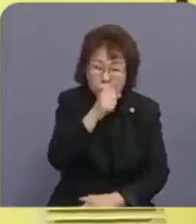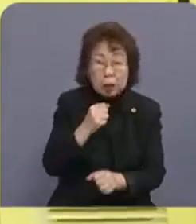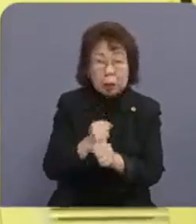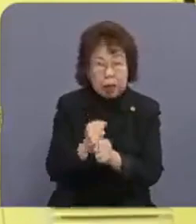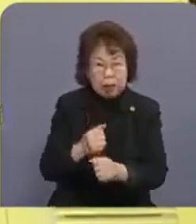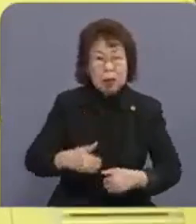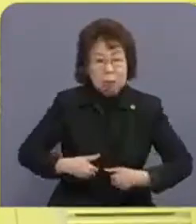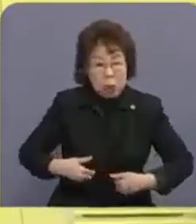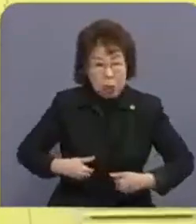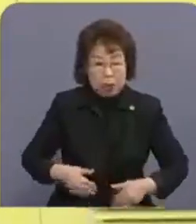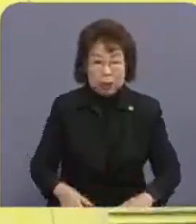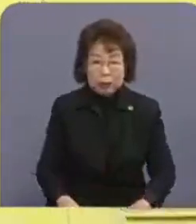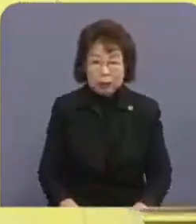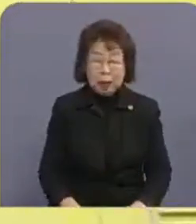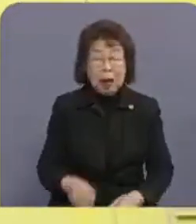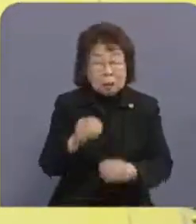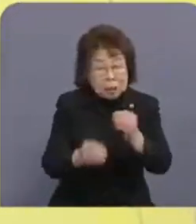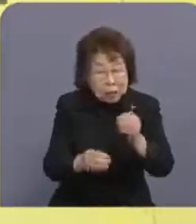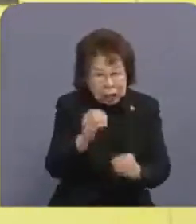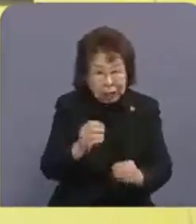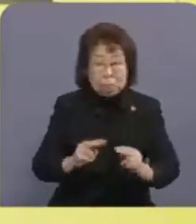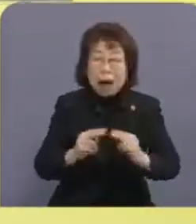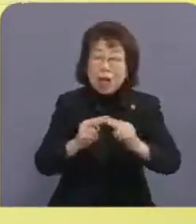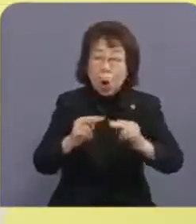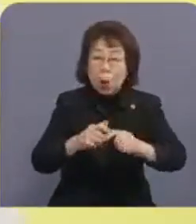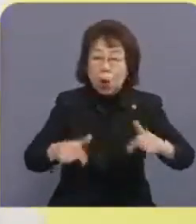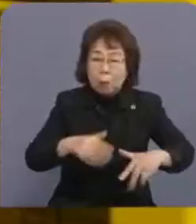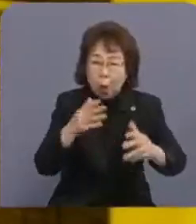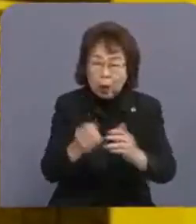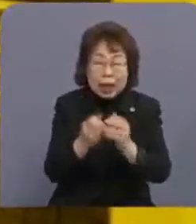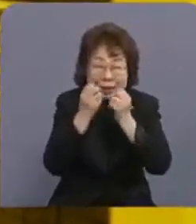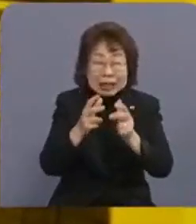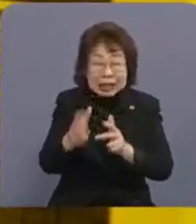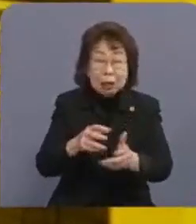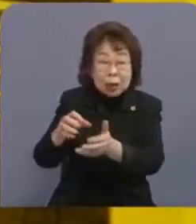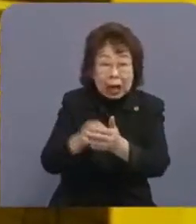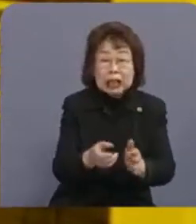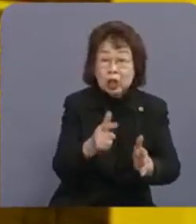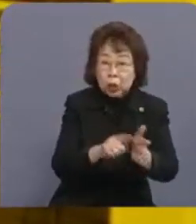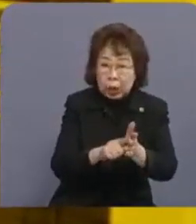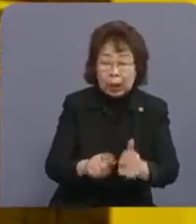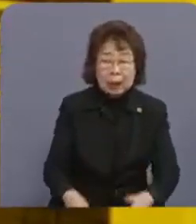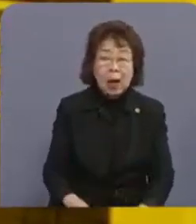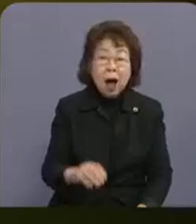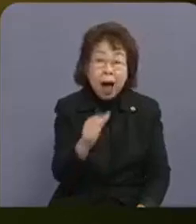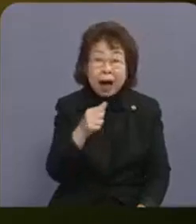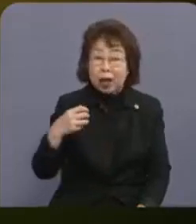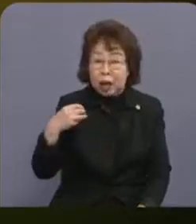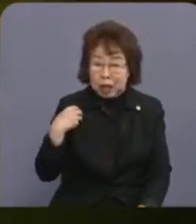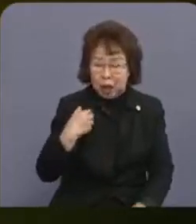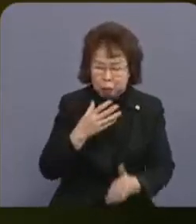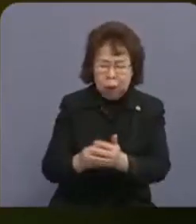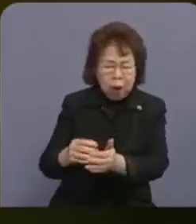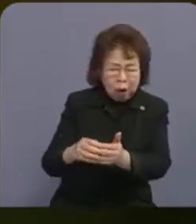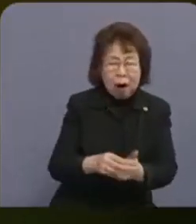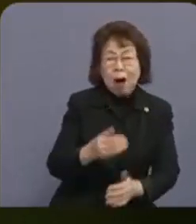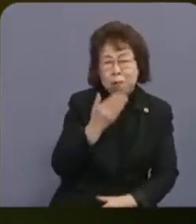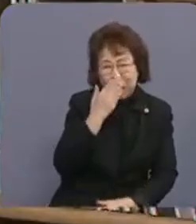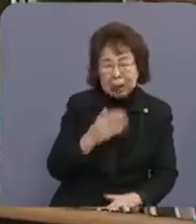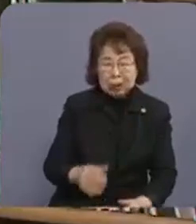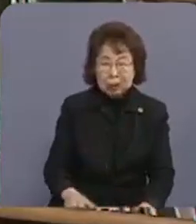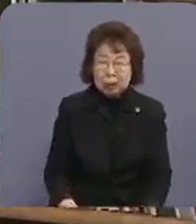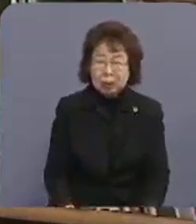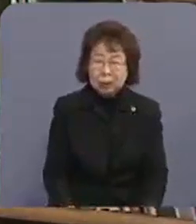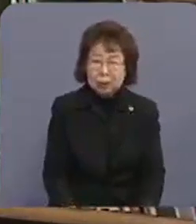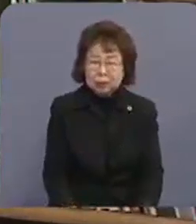중요합니다 첨단 반도체와 해양 바이오 등 신산업을 이끄는데 주도적인 역할을 하는 앵커 기업 유치가 우선돼야 합니다